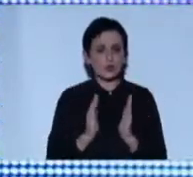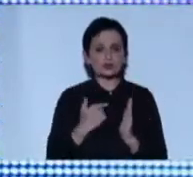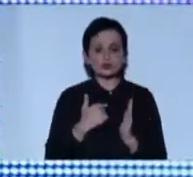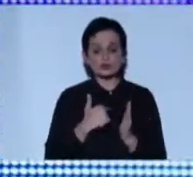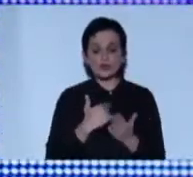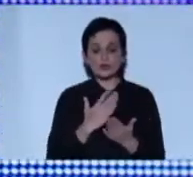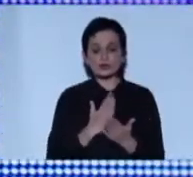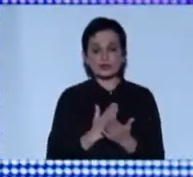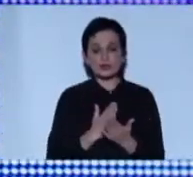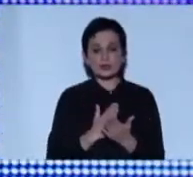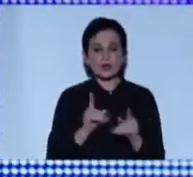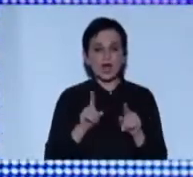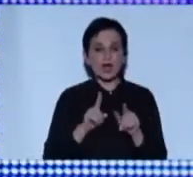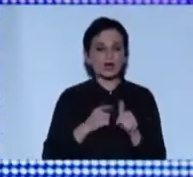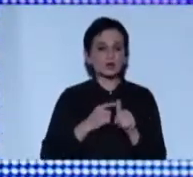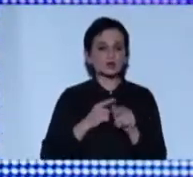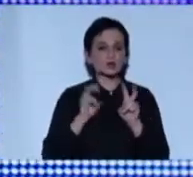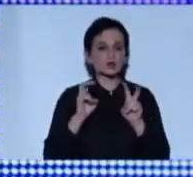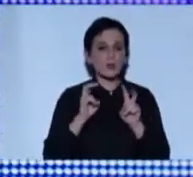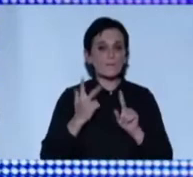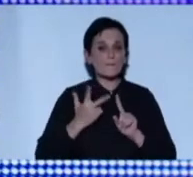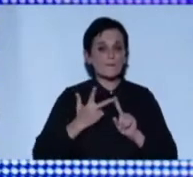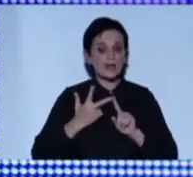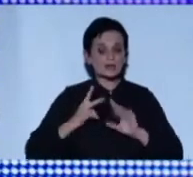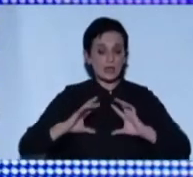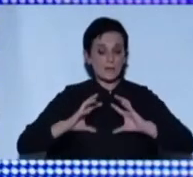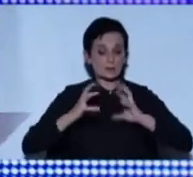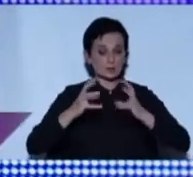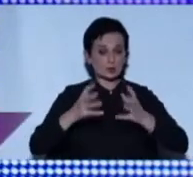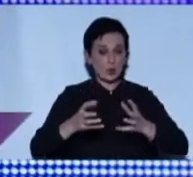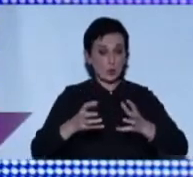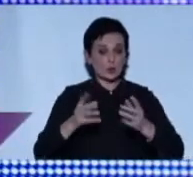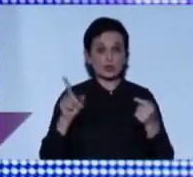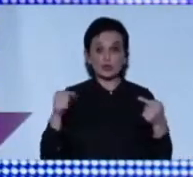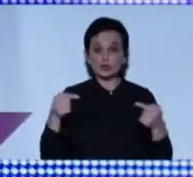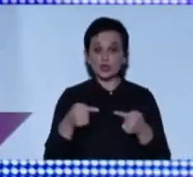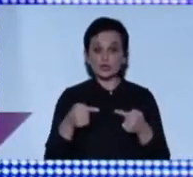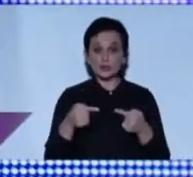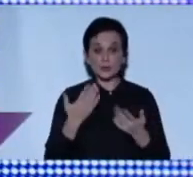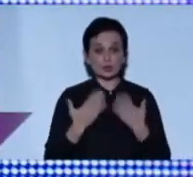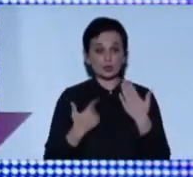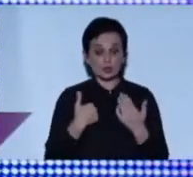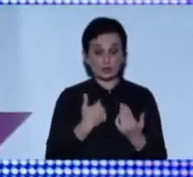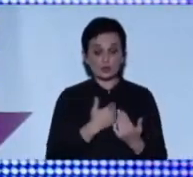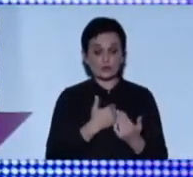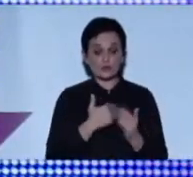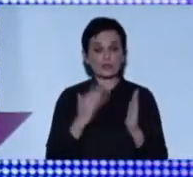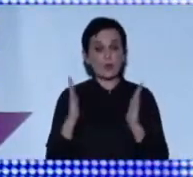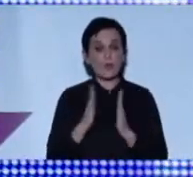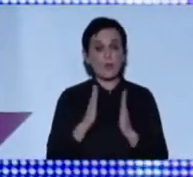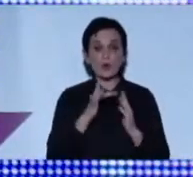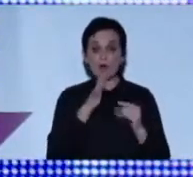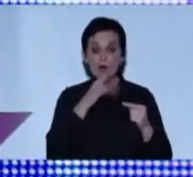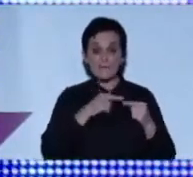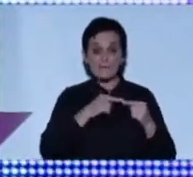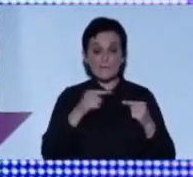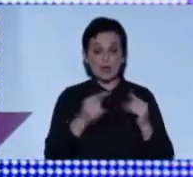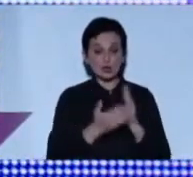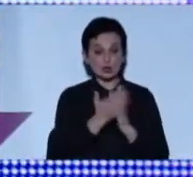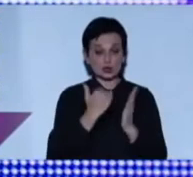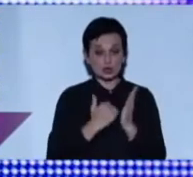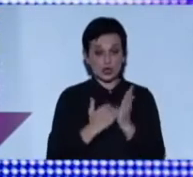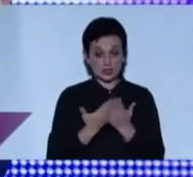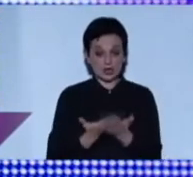ვართ ეგრეთ წოდებული მესამე მსოფლიო. შესაბამისად, ჩვენ თუ გვინდა რომ მოკლე პერიოდში შედეგი დავდოთ, ეს